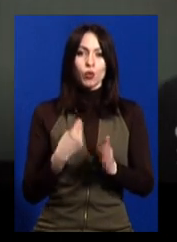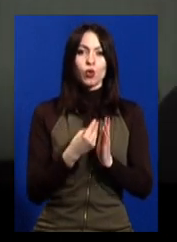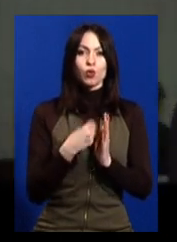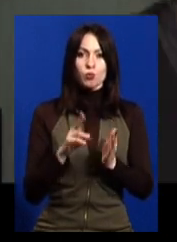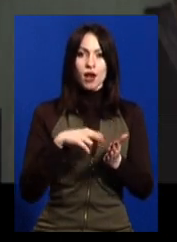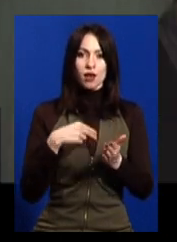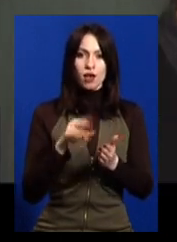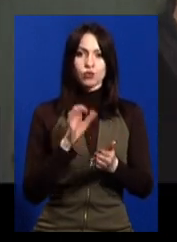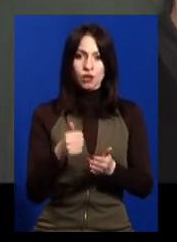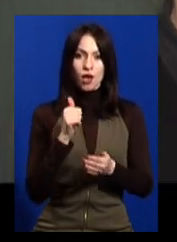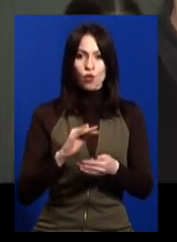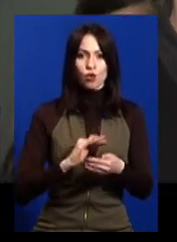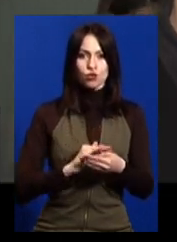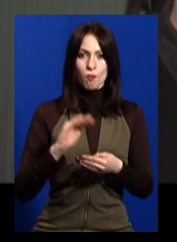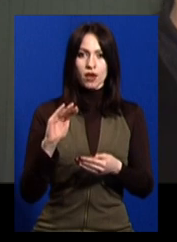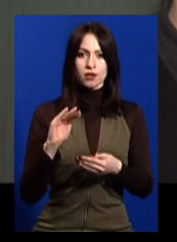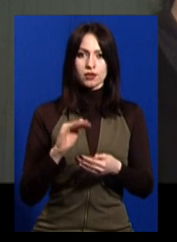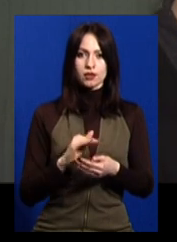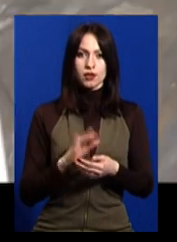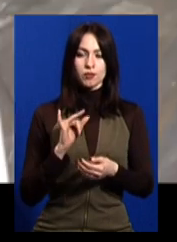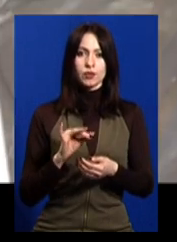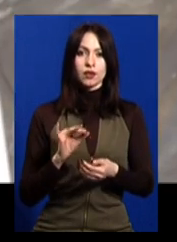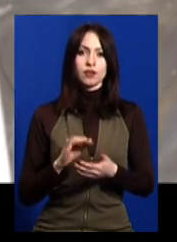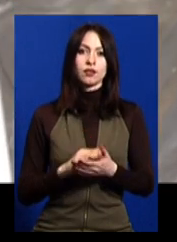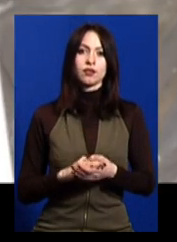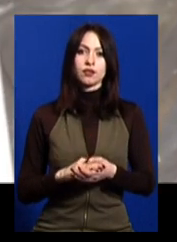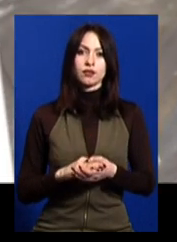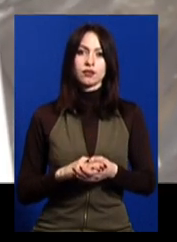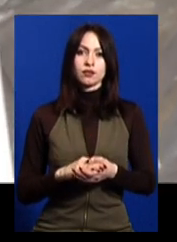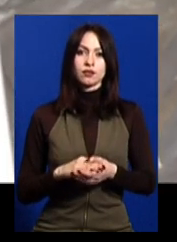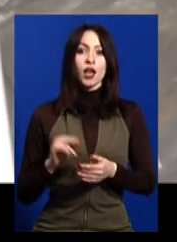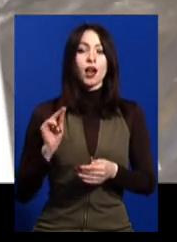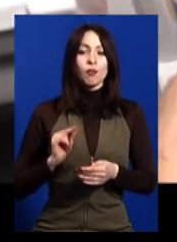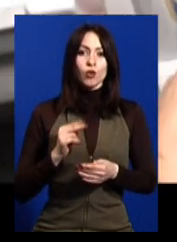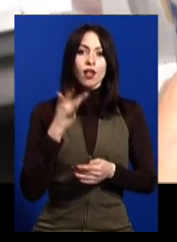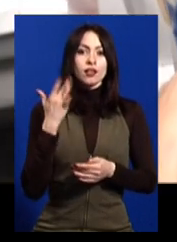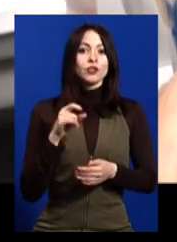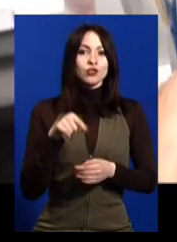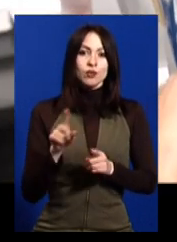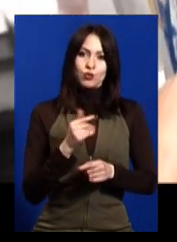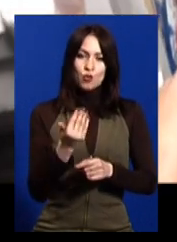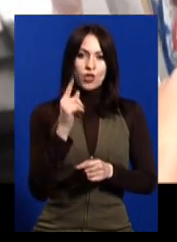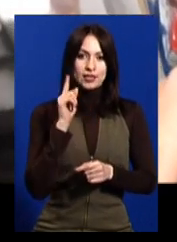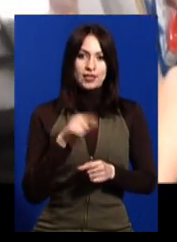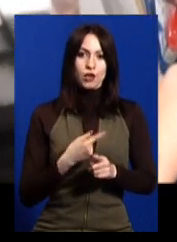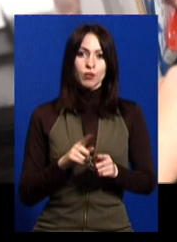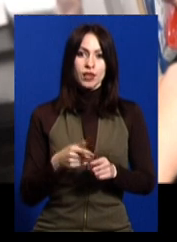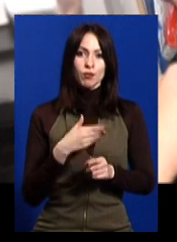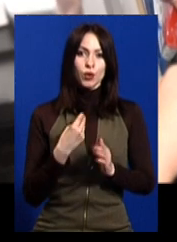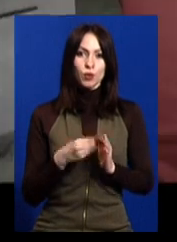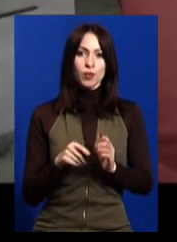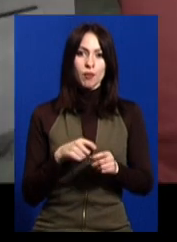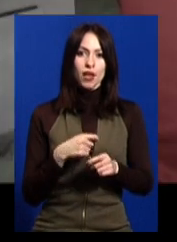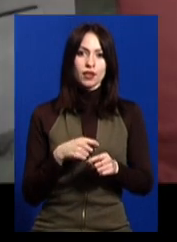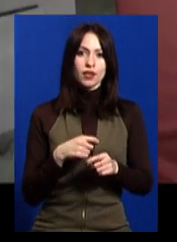гарним покриттям. Працювати приємно з тим, що ти знаєш, якби ми купили. Працювати легше із тим, що ти знаєш, тому ми придбали